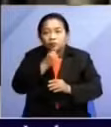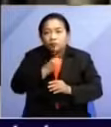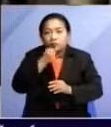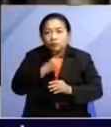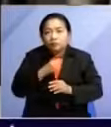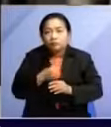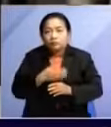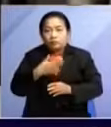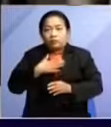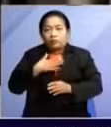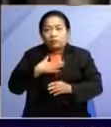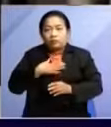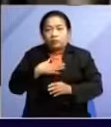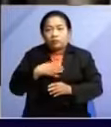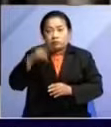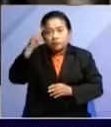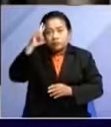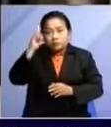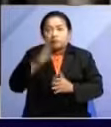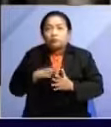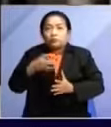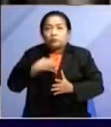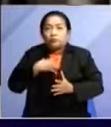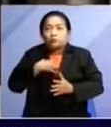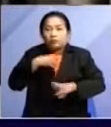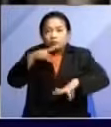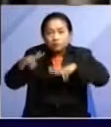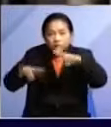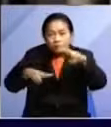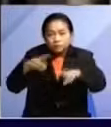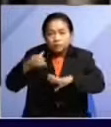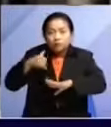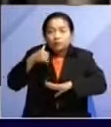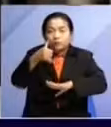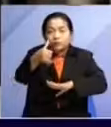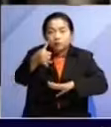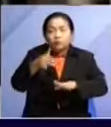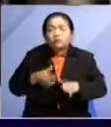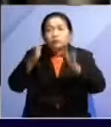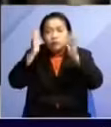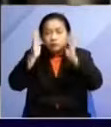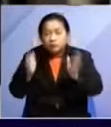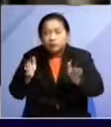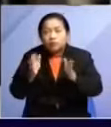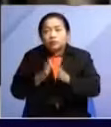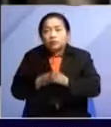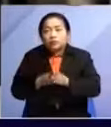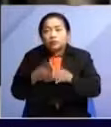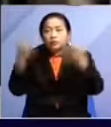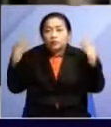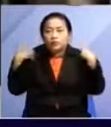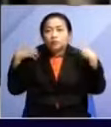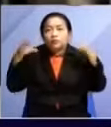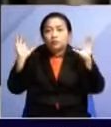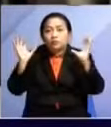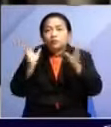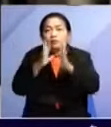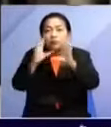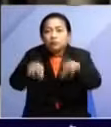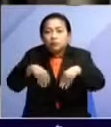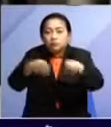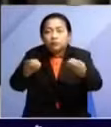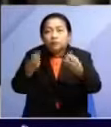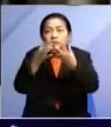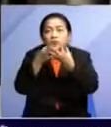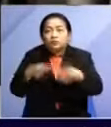คนพรุ่งนี้ก็อย่างยิ่งถ้าเราก็ให้ความสำคัญอยู่